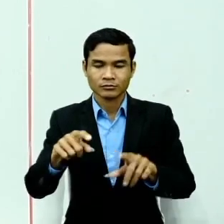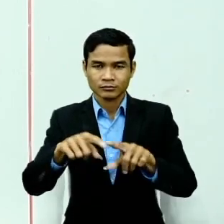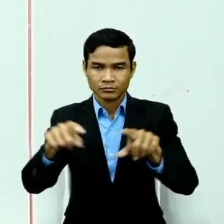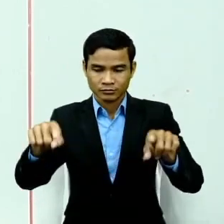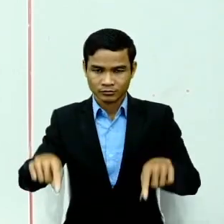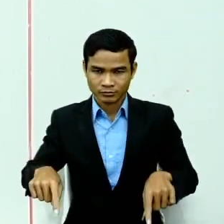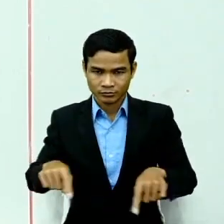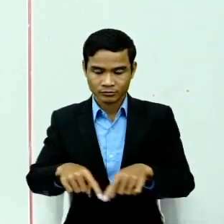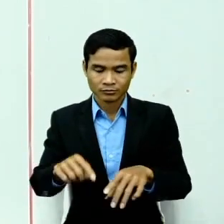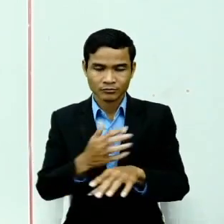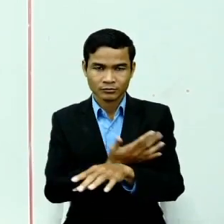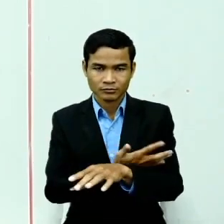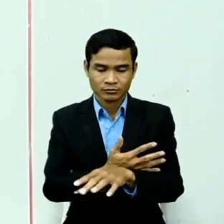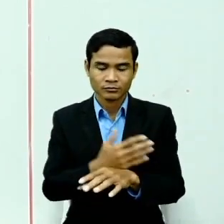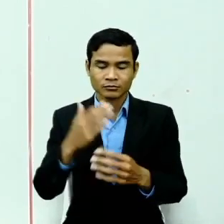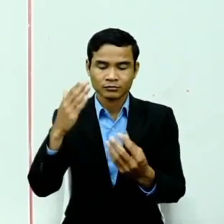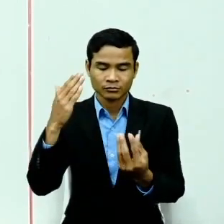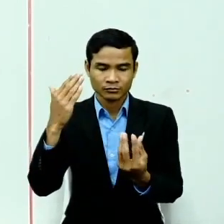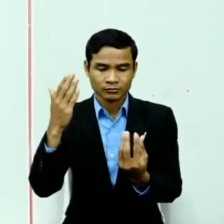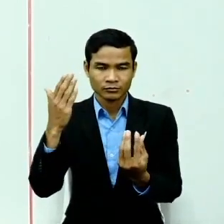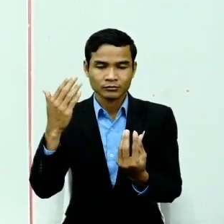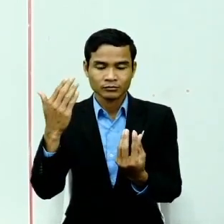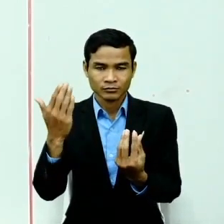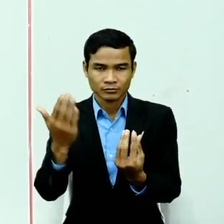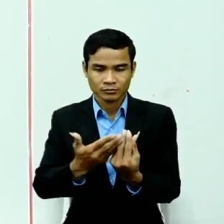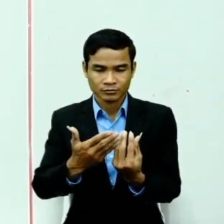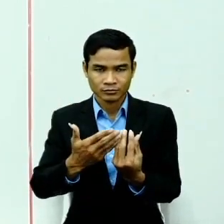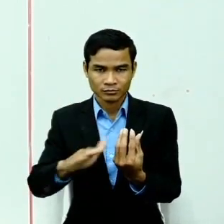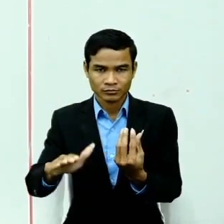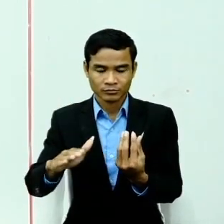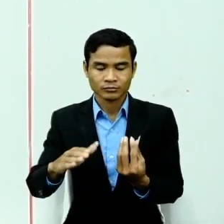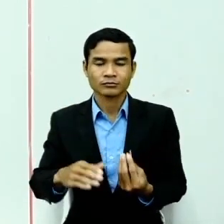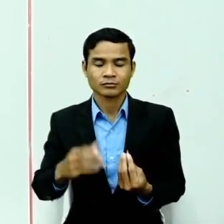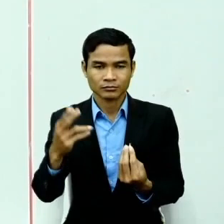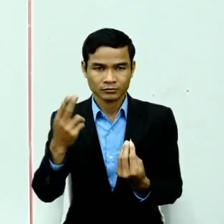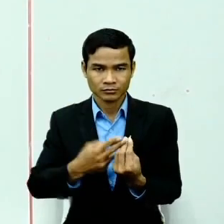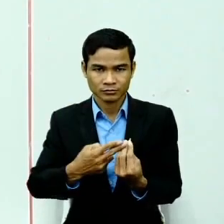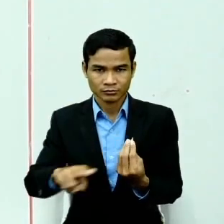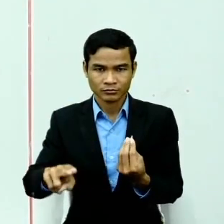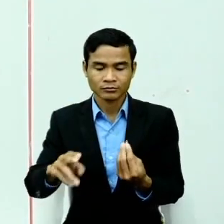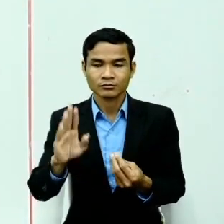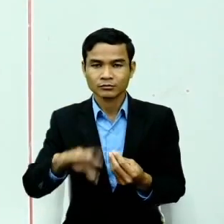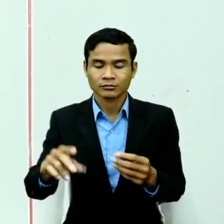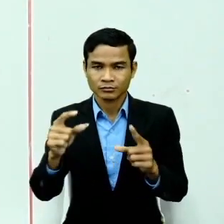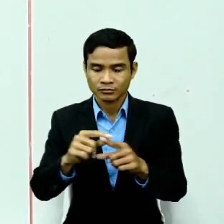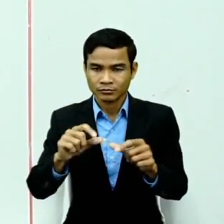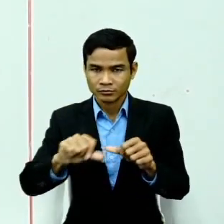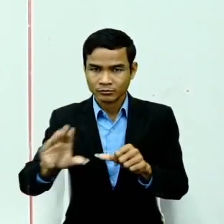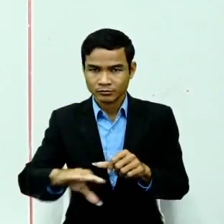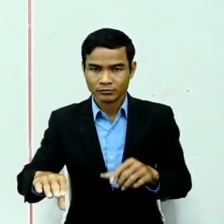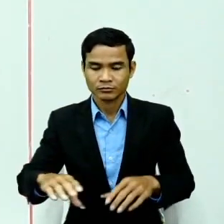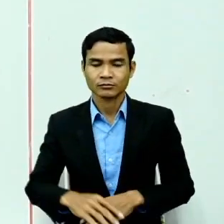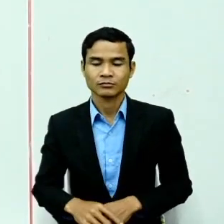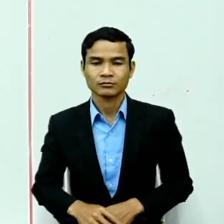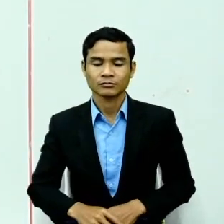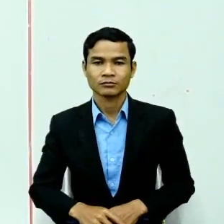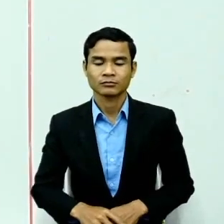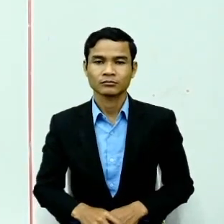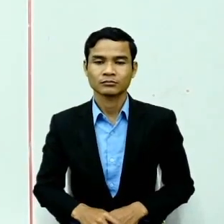cà chăm cà mà cà chà bị bàn tọ con